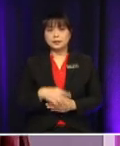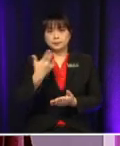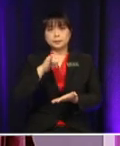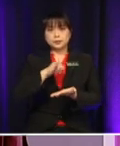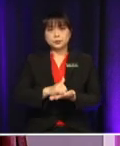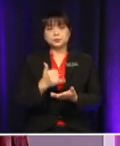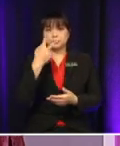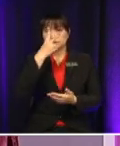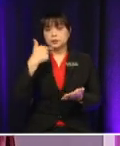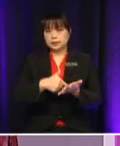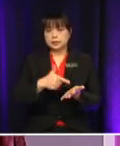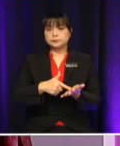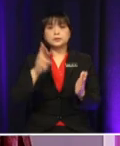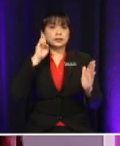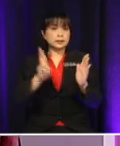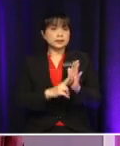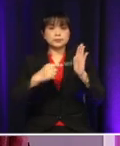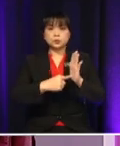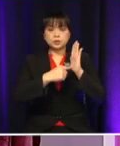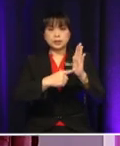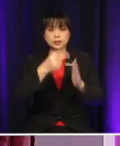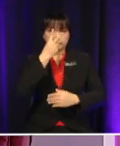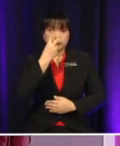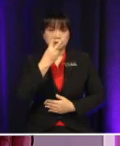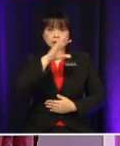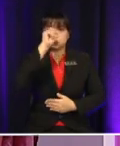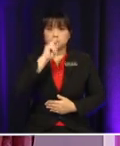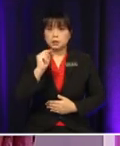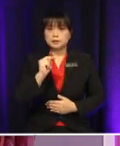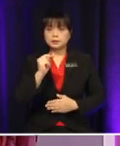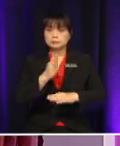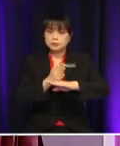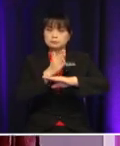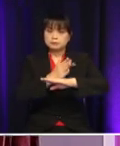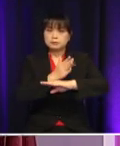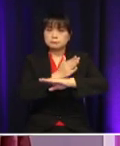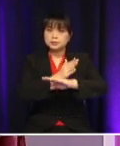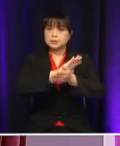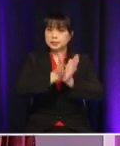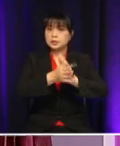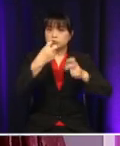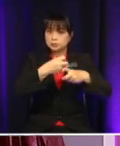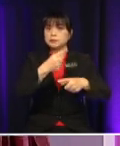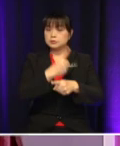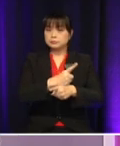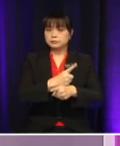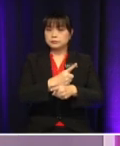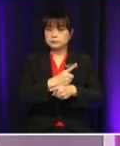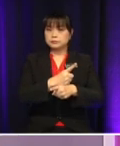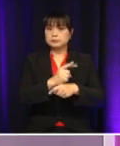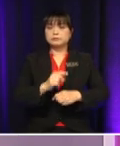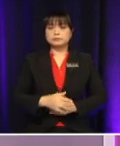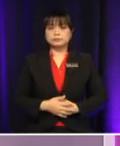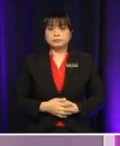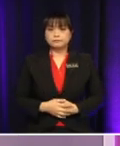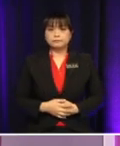Oke so Raja menunjukkan 4 tak seolahnya berangsur menjadi suka sebenarnya kan Oke tapi tidaklah seperti itu